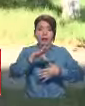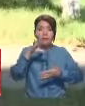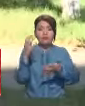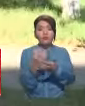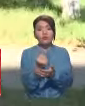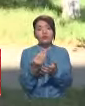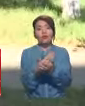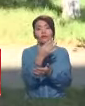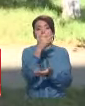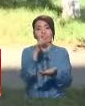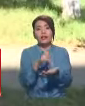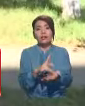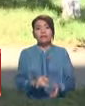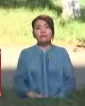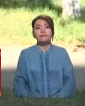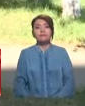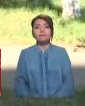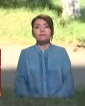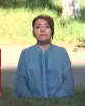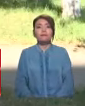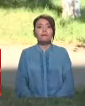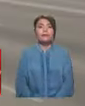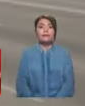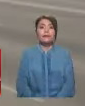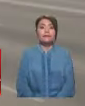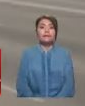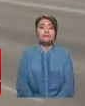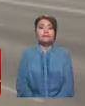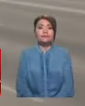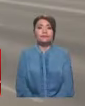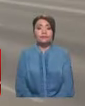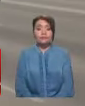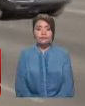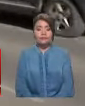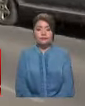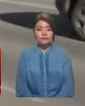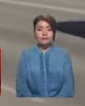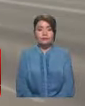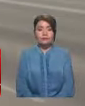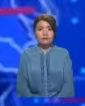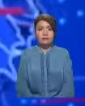новые города. Ирина Якунина, Ольга Литвина, Нуркен Джалмухан, Ринат Джумагулов, Астана Таймс.